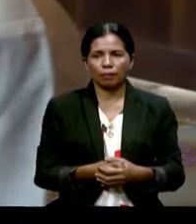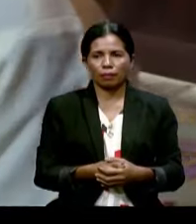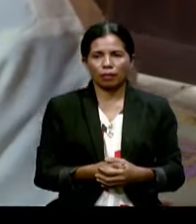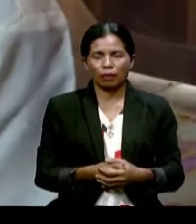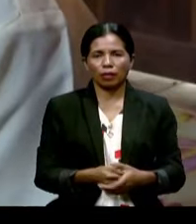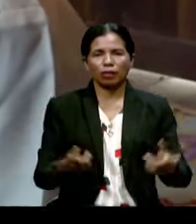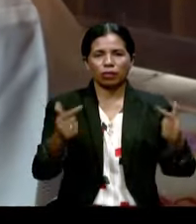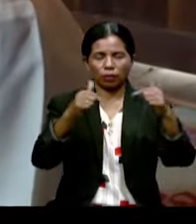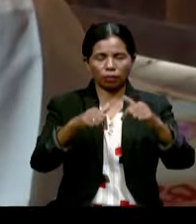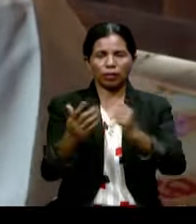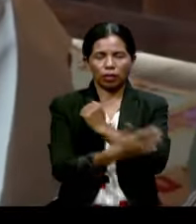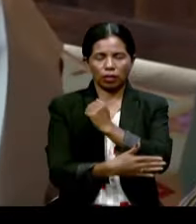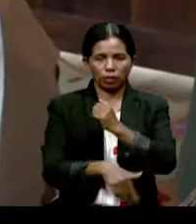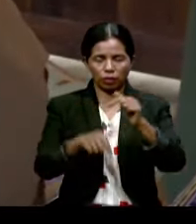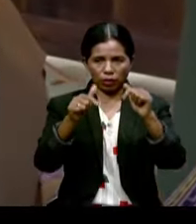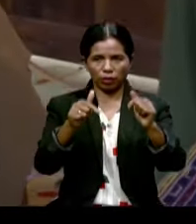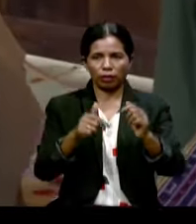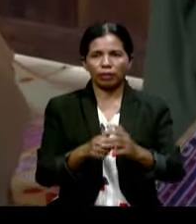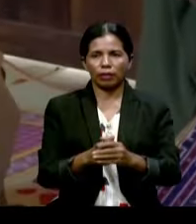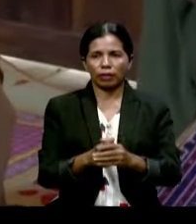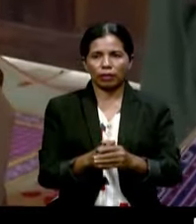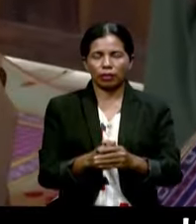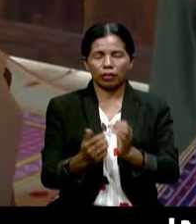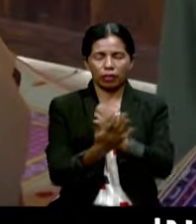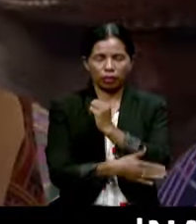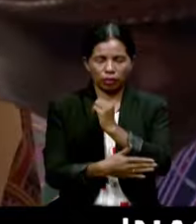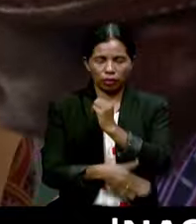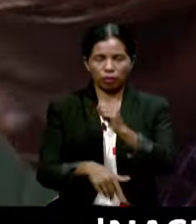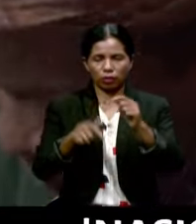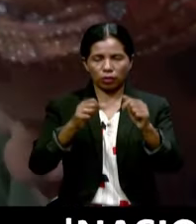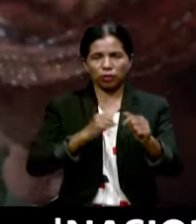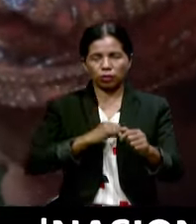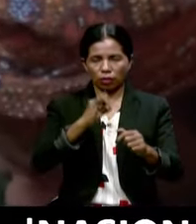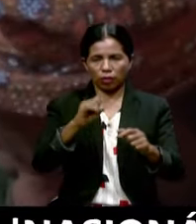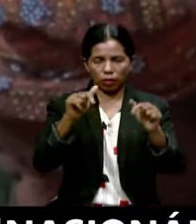toma iharai dane rai sorun tolu kanasa Tuhan